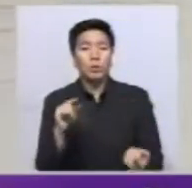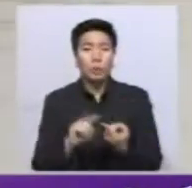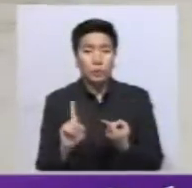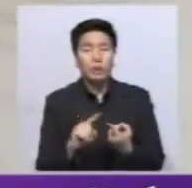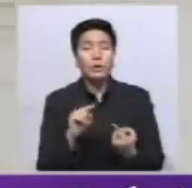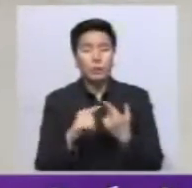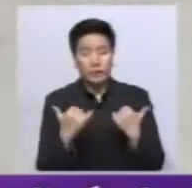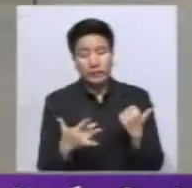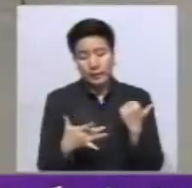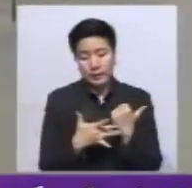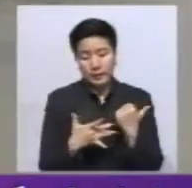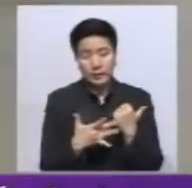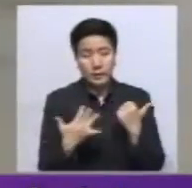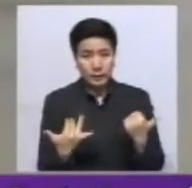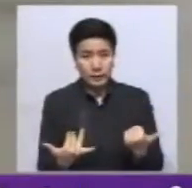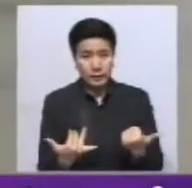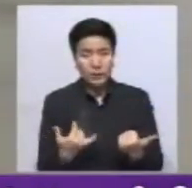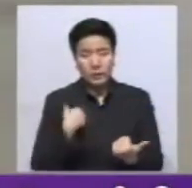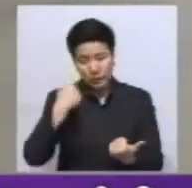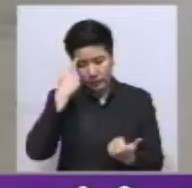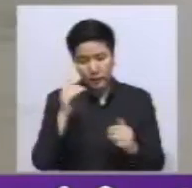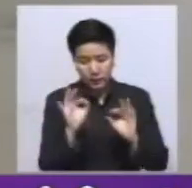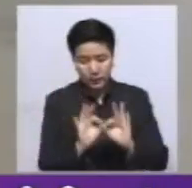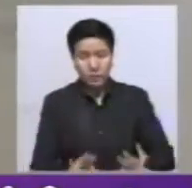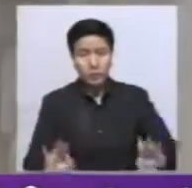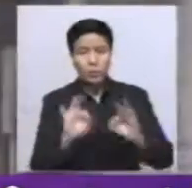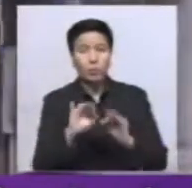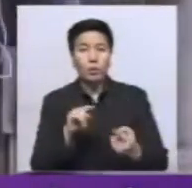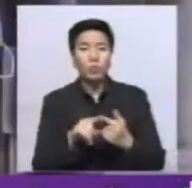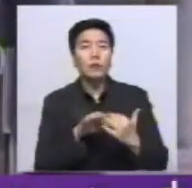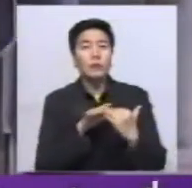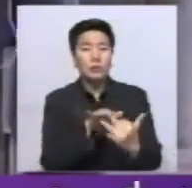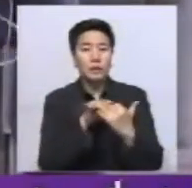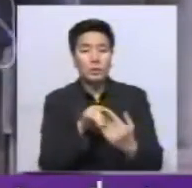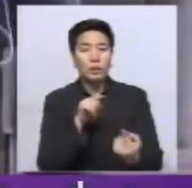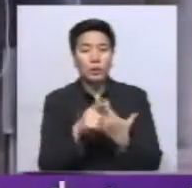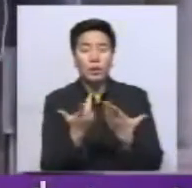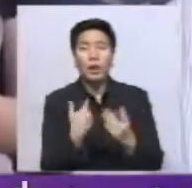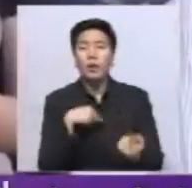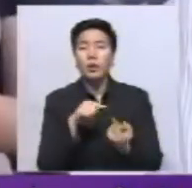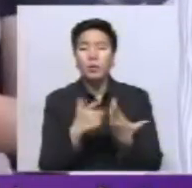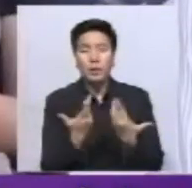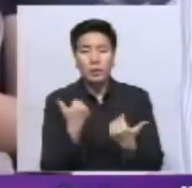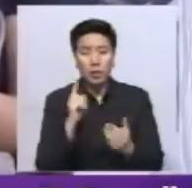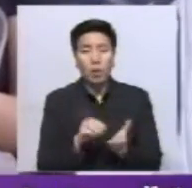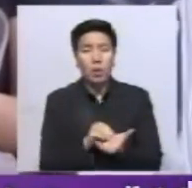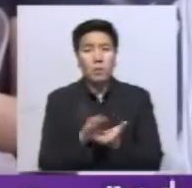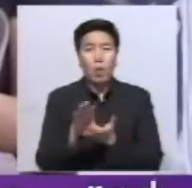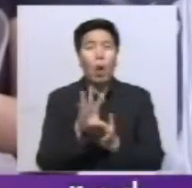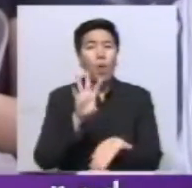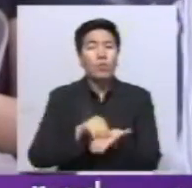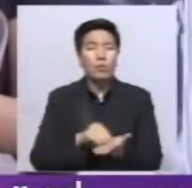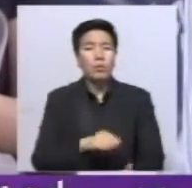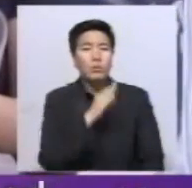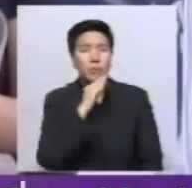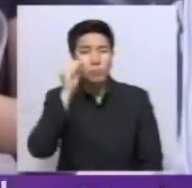ที่เทคโนโลยีสารสนเทศเข้ามามีส่วนสำคัญในการสื่อสารโดยเฉพาะสื่อโซเชียลการไม่ส่งต่อข้อมูลอันเป็นเท็จ